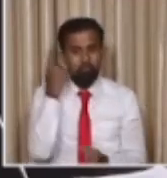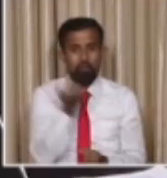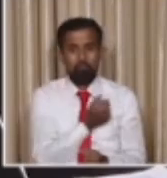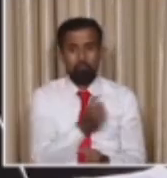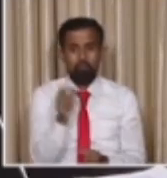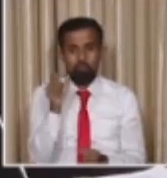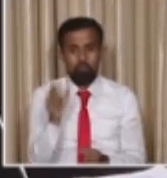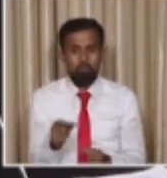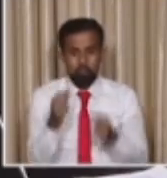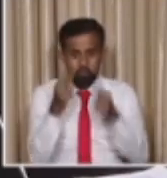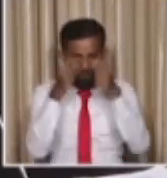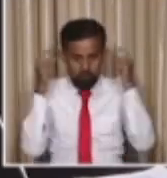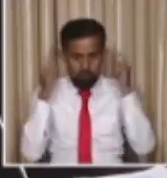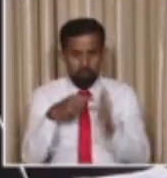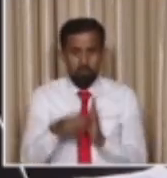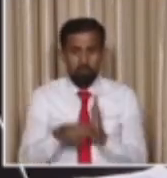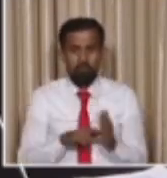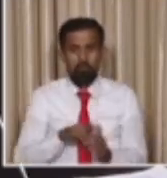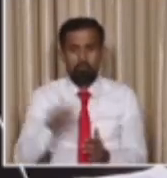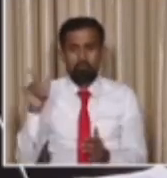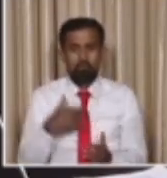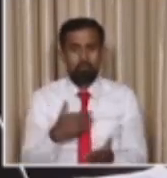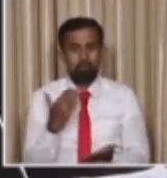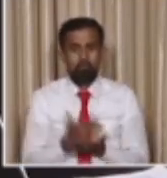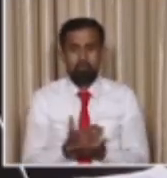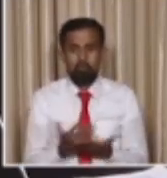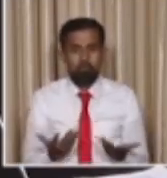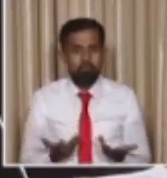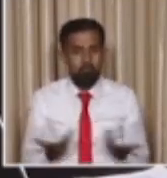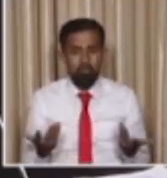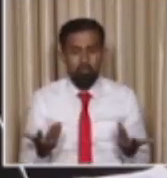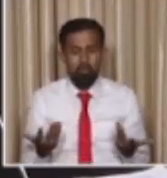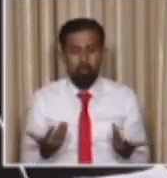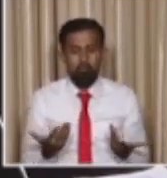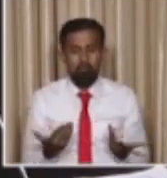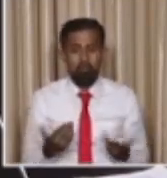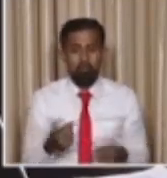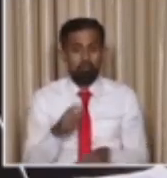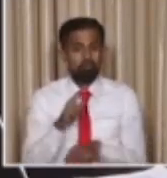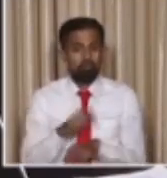හා හෙද හෙද සේවාවන් රටෙන් යාම අපට වළක්වන්න බෑ. ඒ නිසා අපිට වැඩි කාලයක් ඉතුරු වෙලා